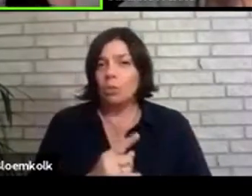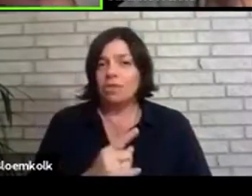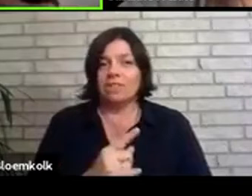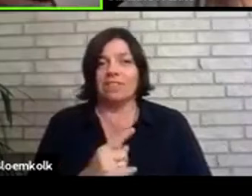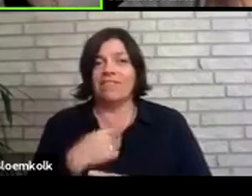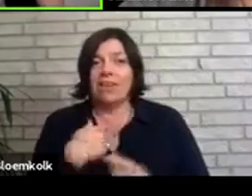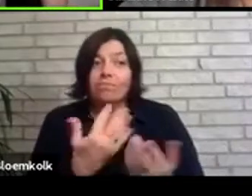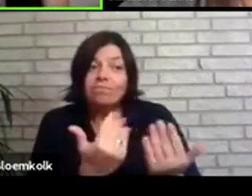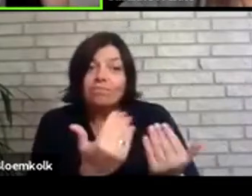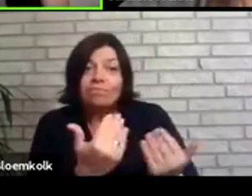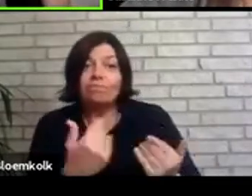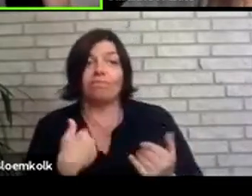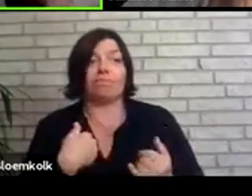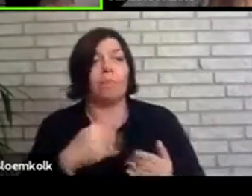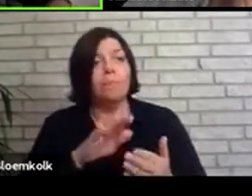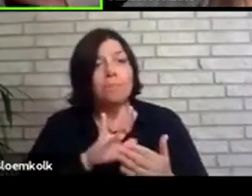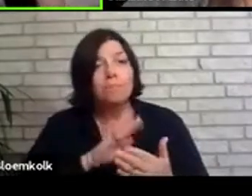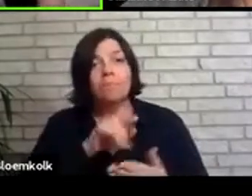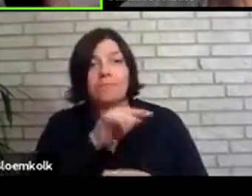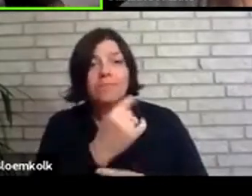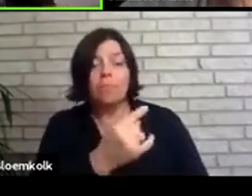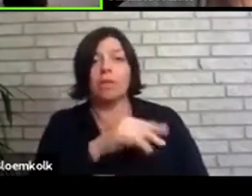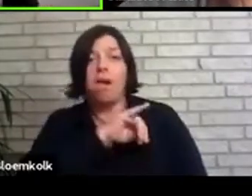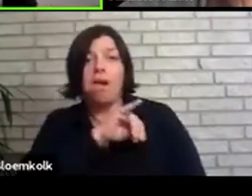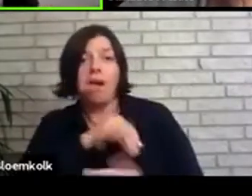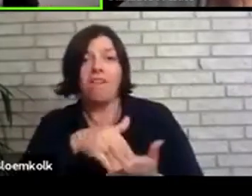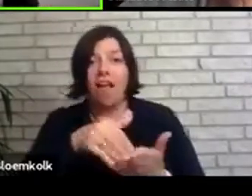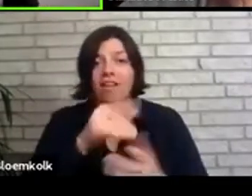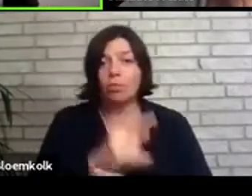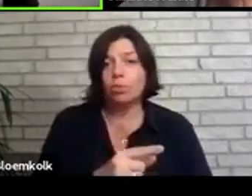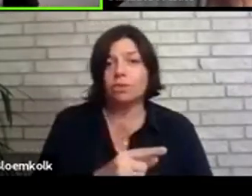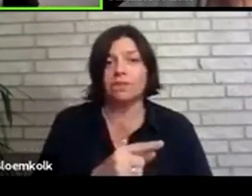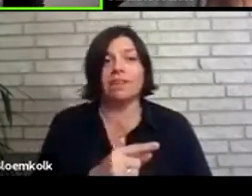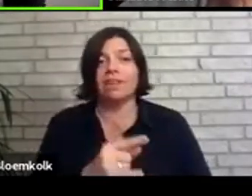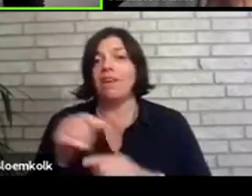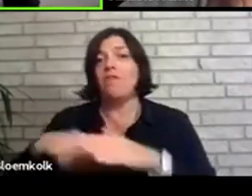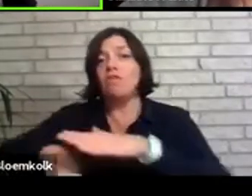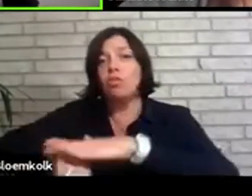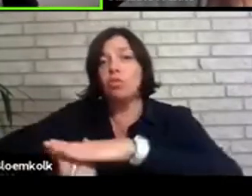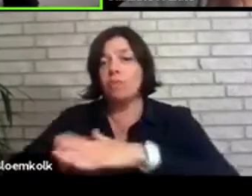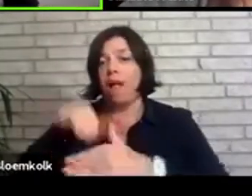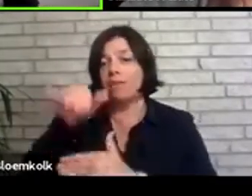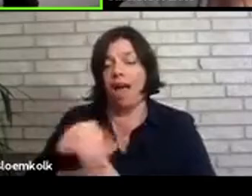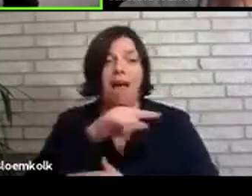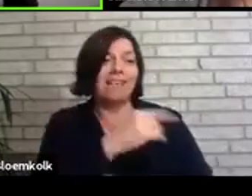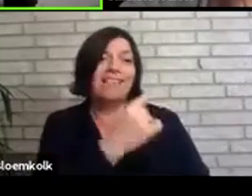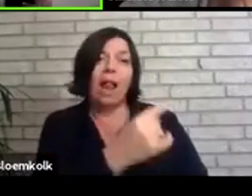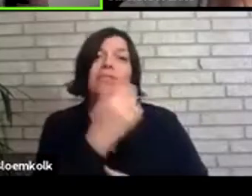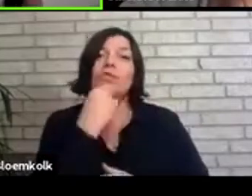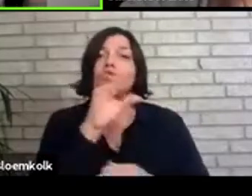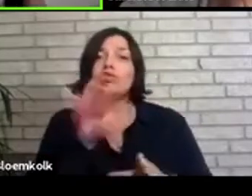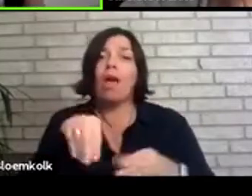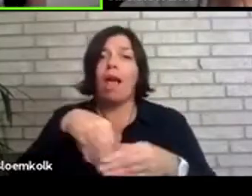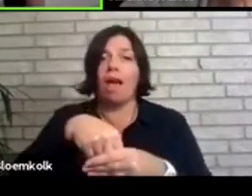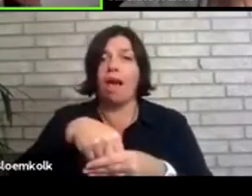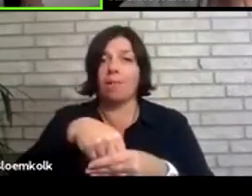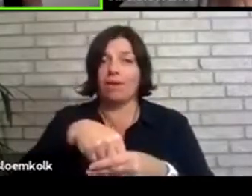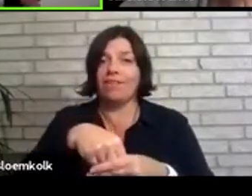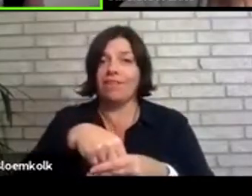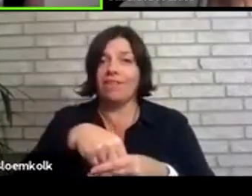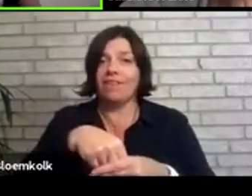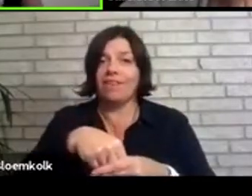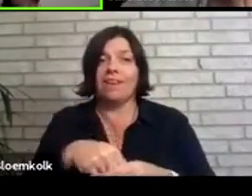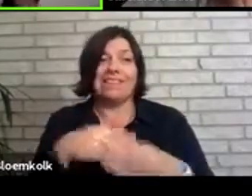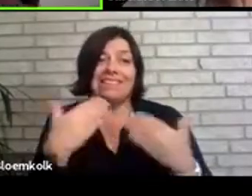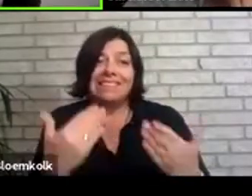Leute dabei zu halten, auch Teilhabe zu ermöglichen an was ihnen emotional oder auch sozial als Teil von